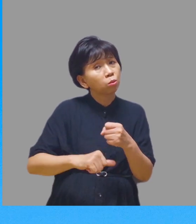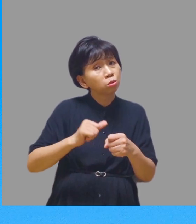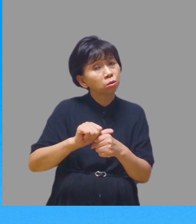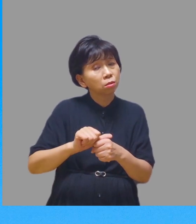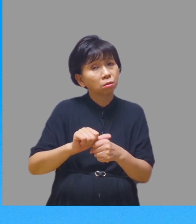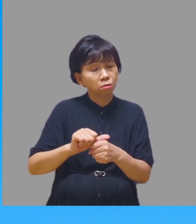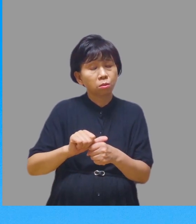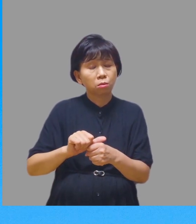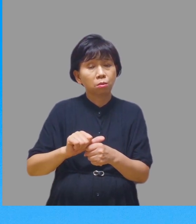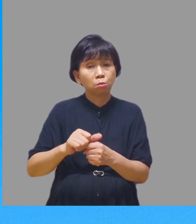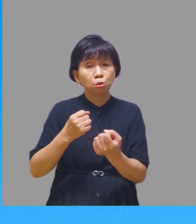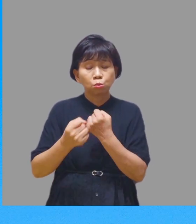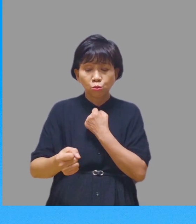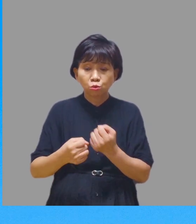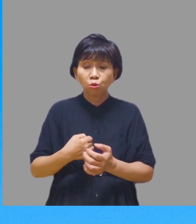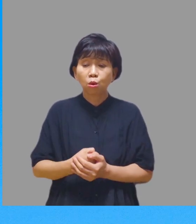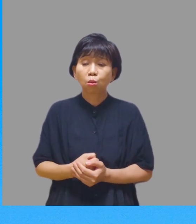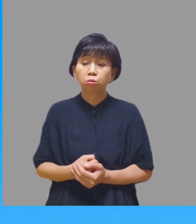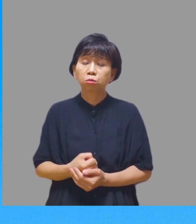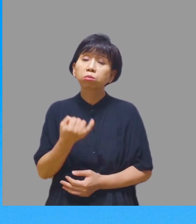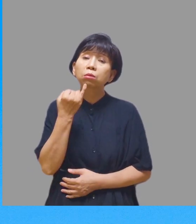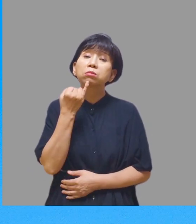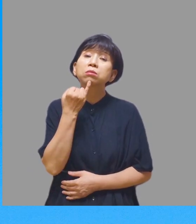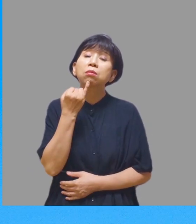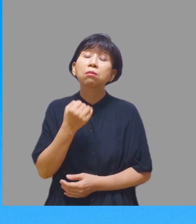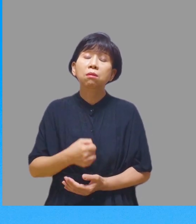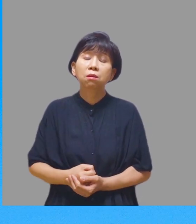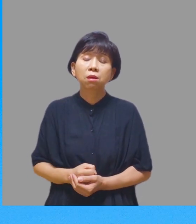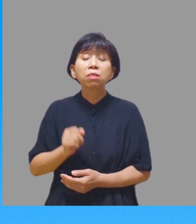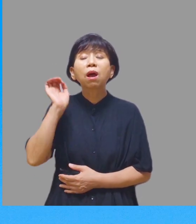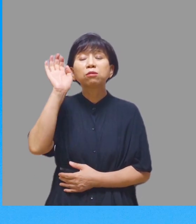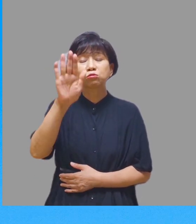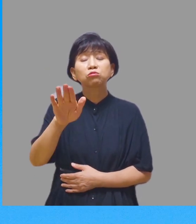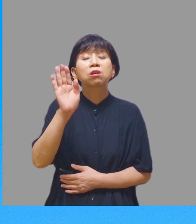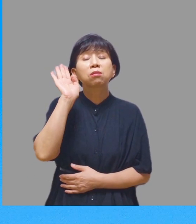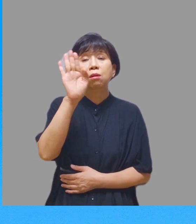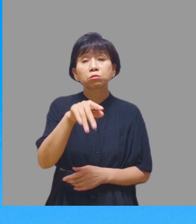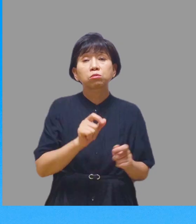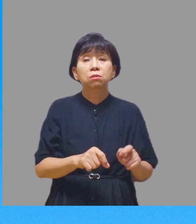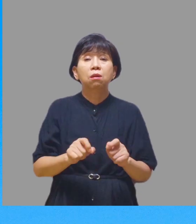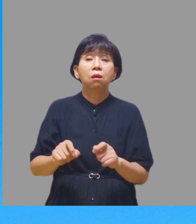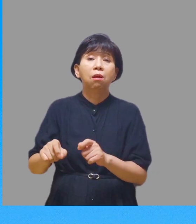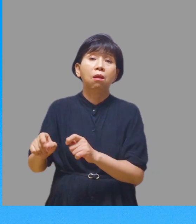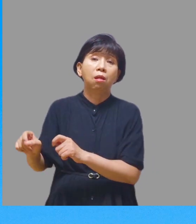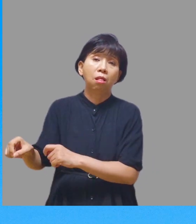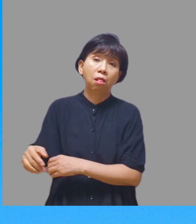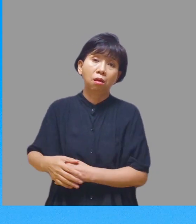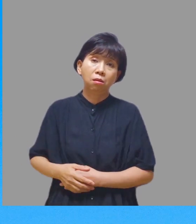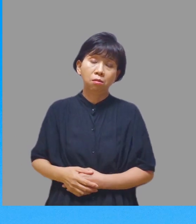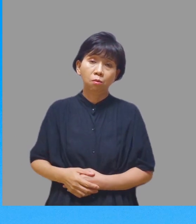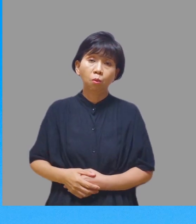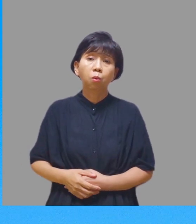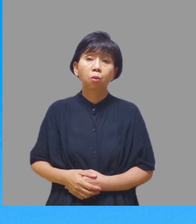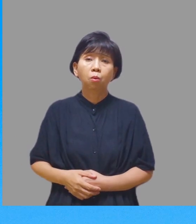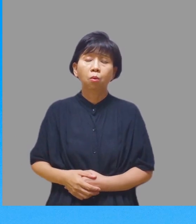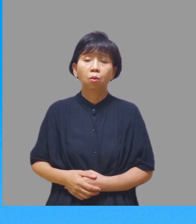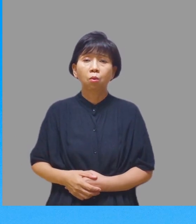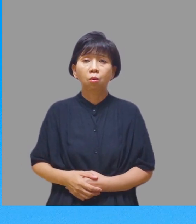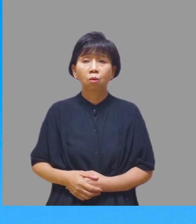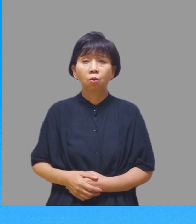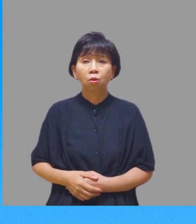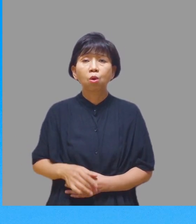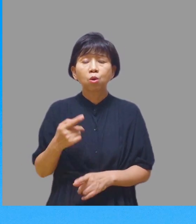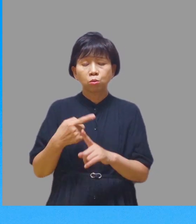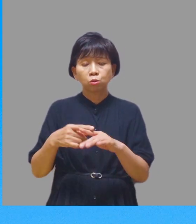지났잖아요. 그런데 그분들은 교회 때가 되면 가겠다고. 내가 딴 교회 가겠냐고.